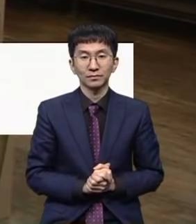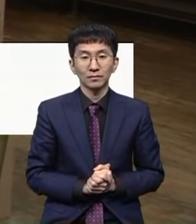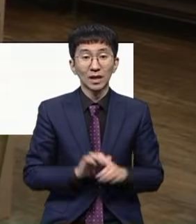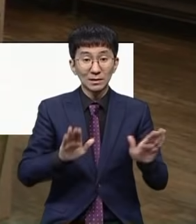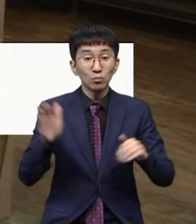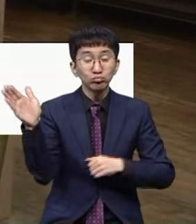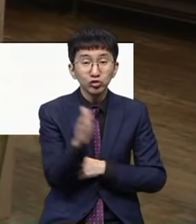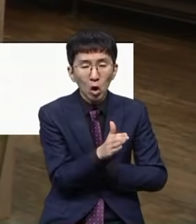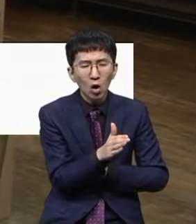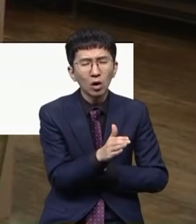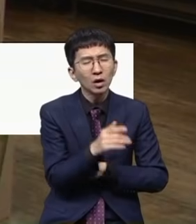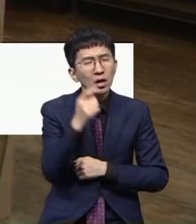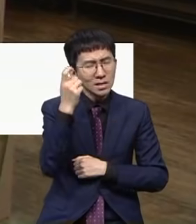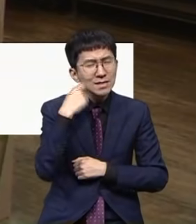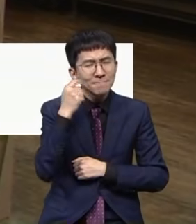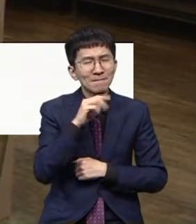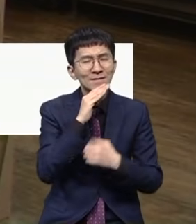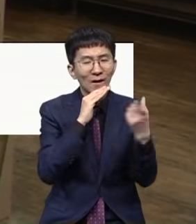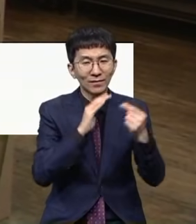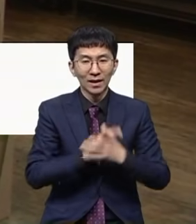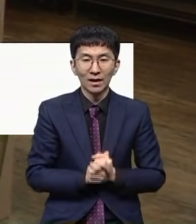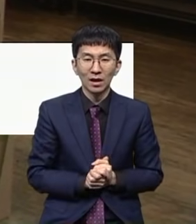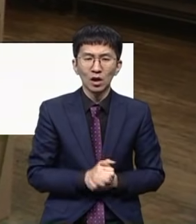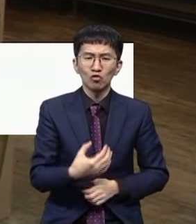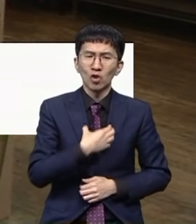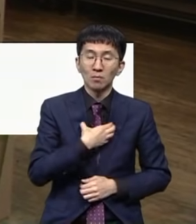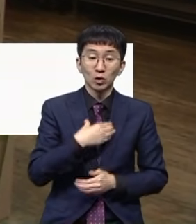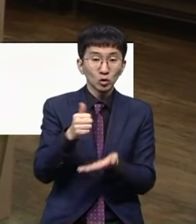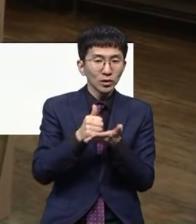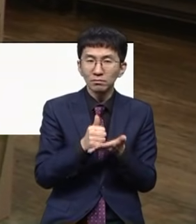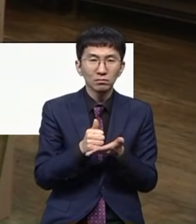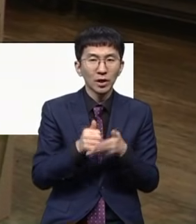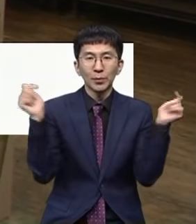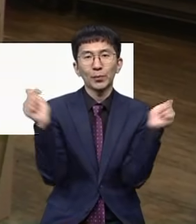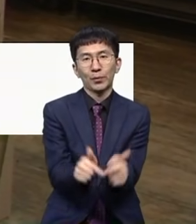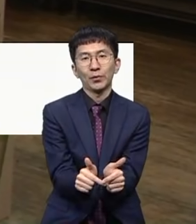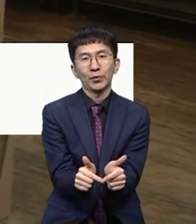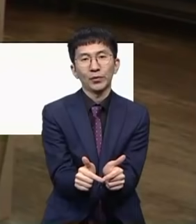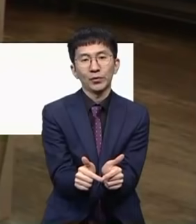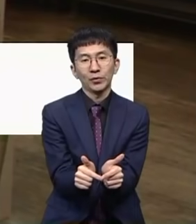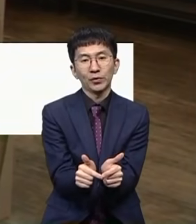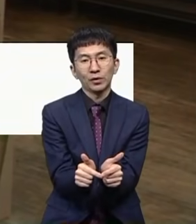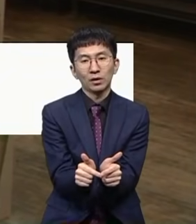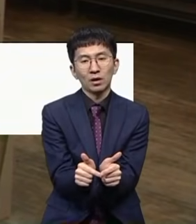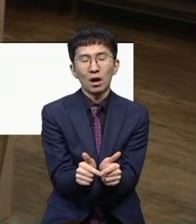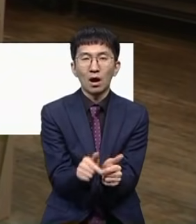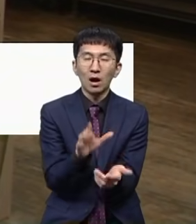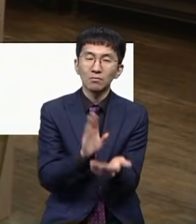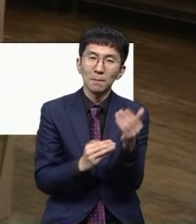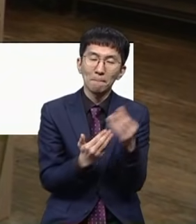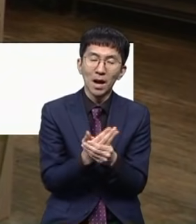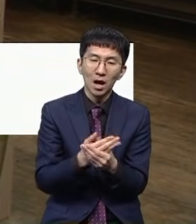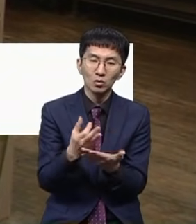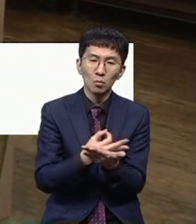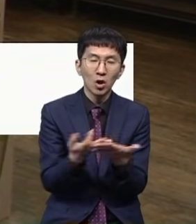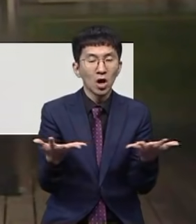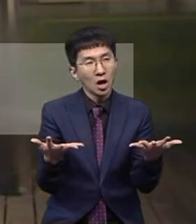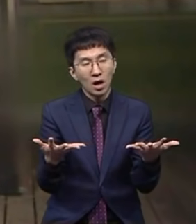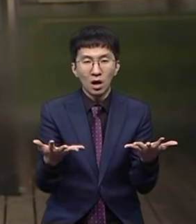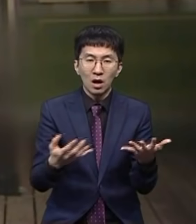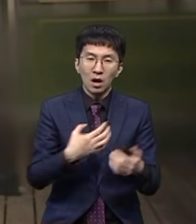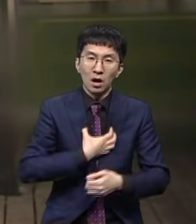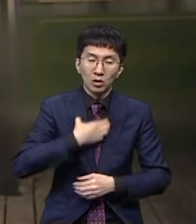이번 주부터 피부로 와닿더라고. 그래갖고 이번 주부터 손님도 없었고, 야, 큰일 났어. 이제 장사도